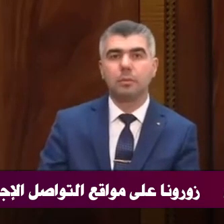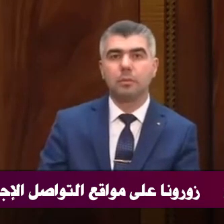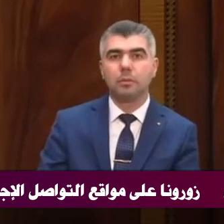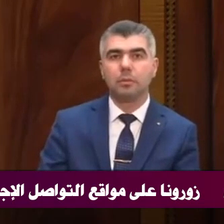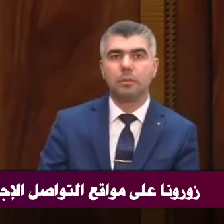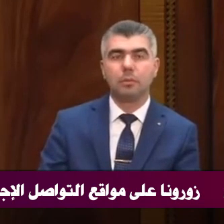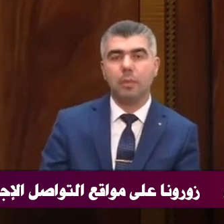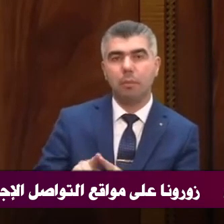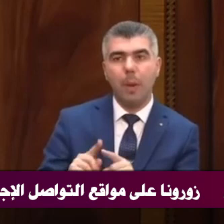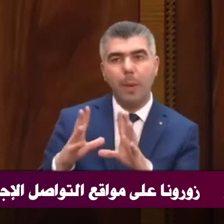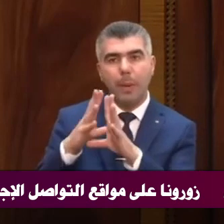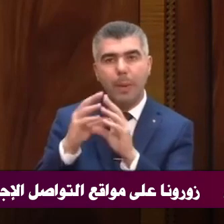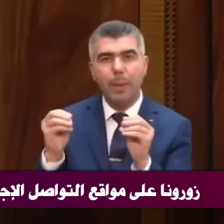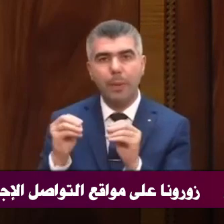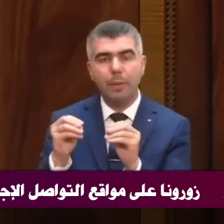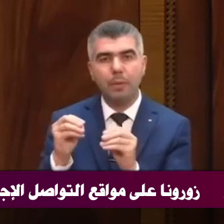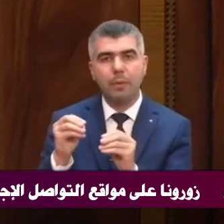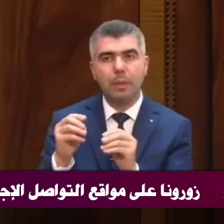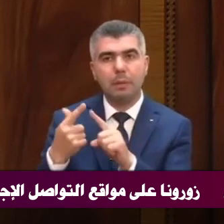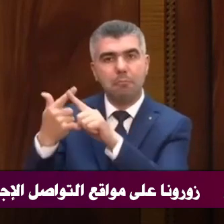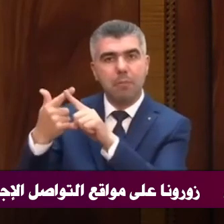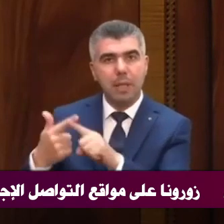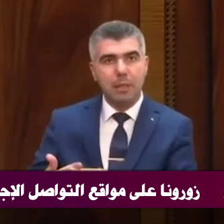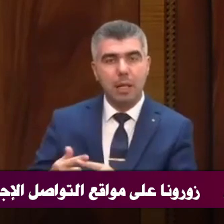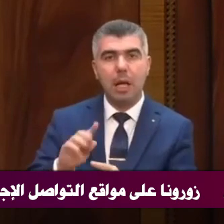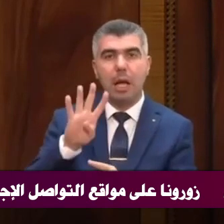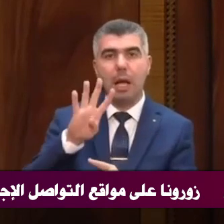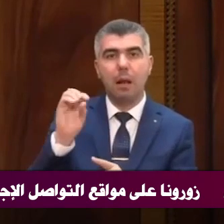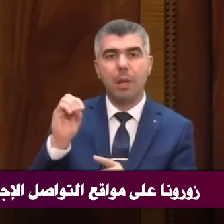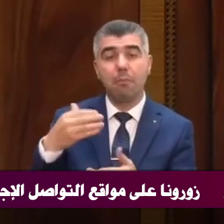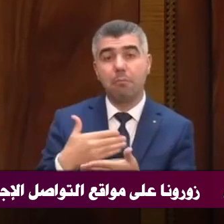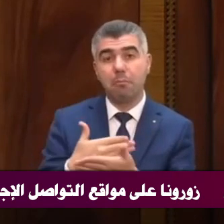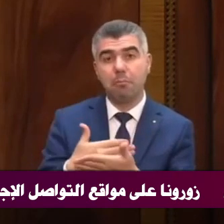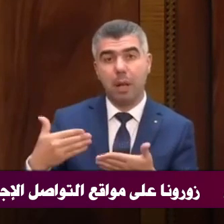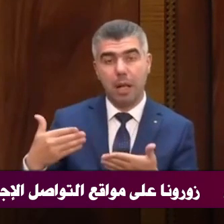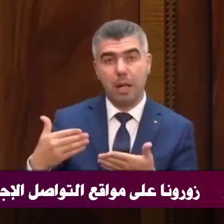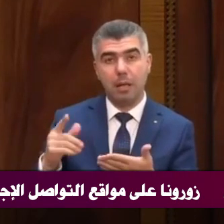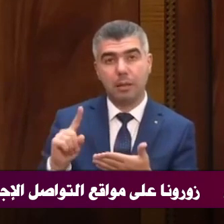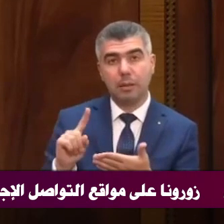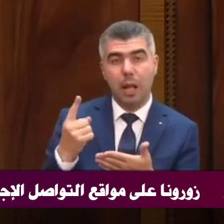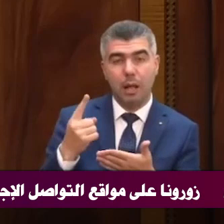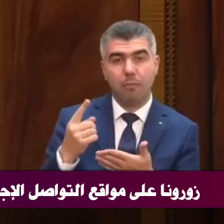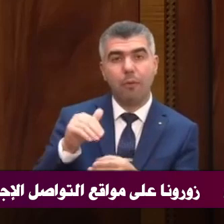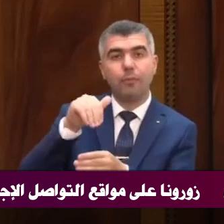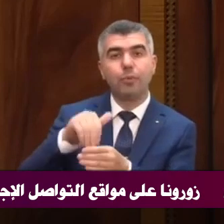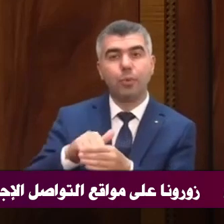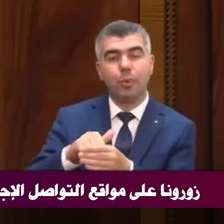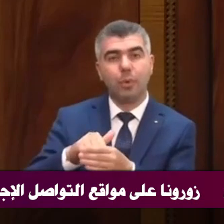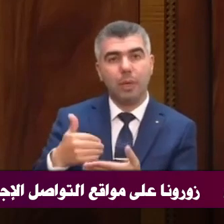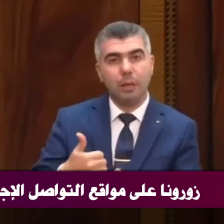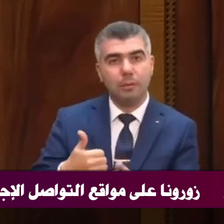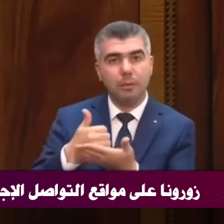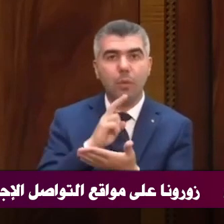وغياب الاعتمادات الضرورية. 40 مليار اللي كاين هذه السنة في فقط المقصة،